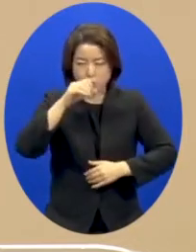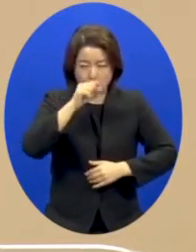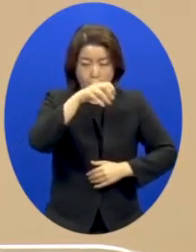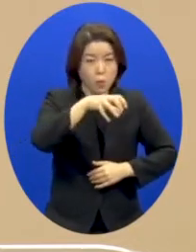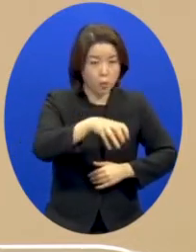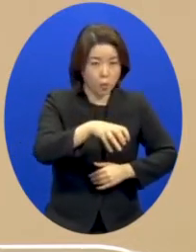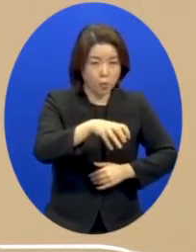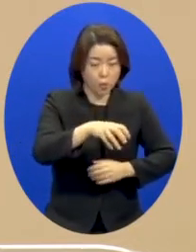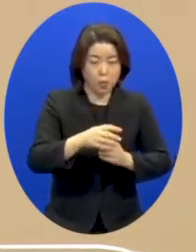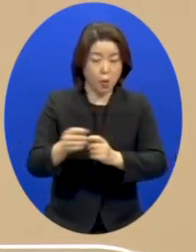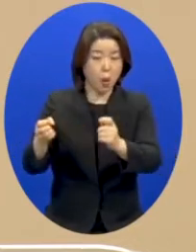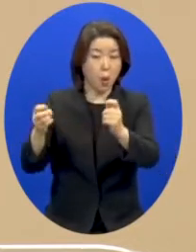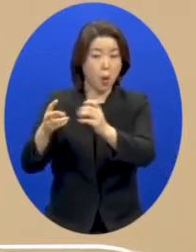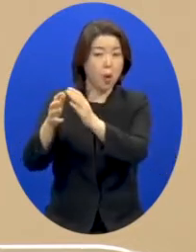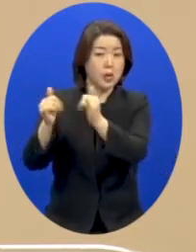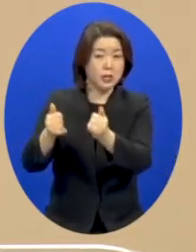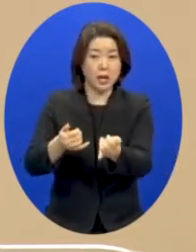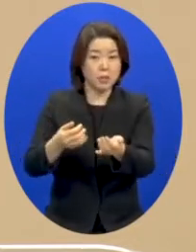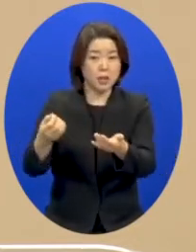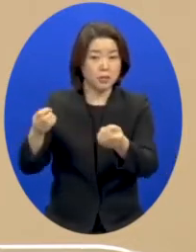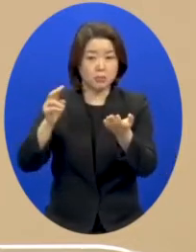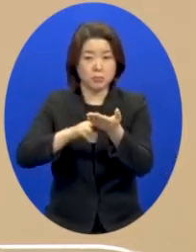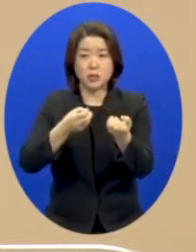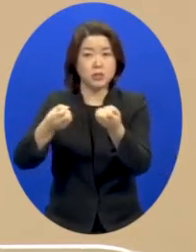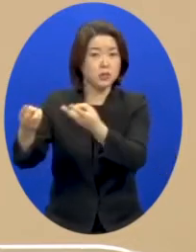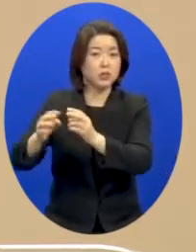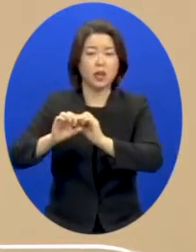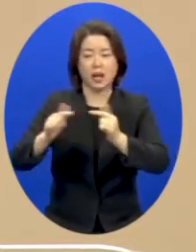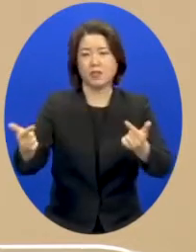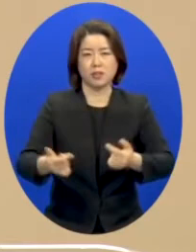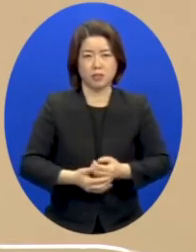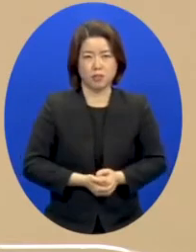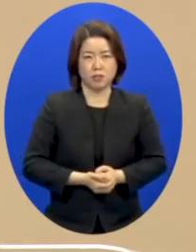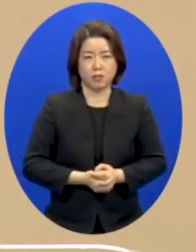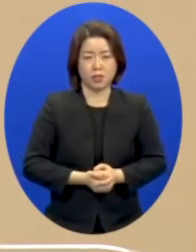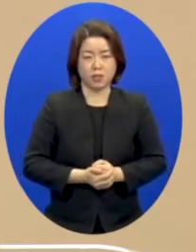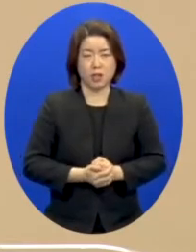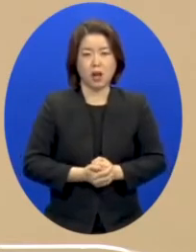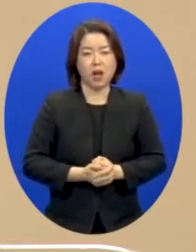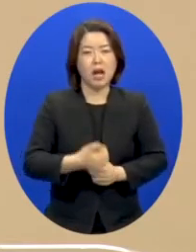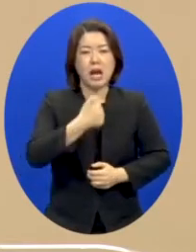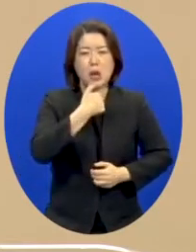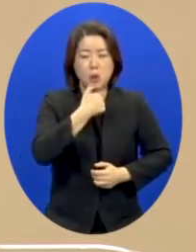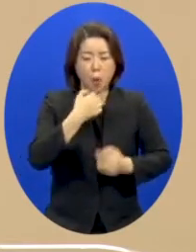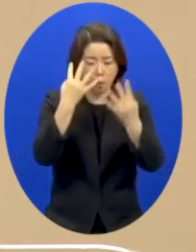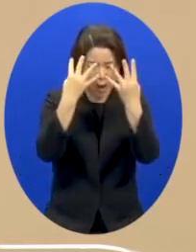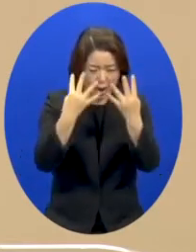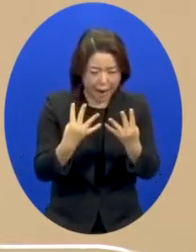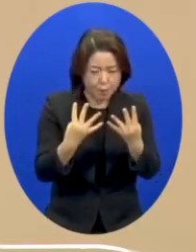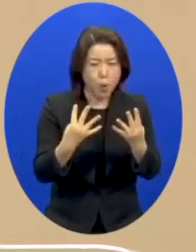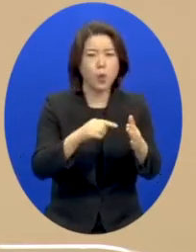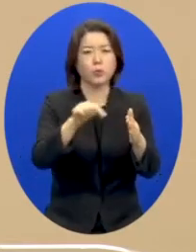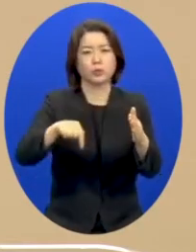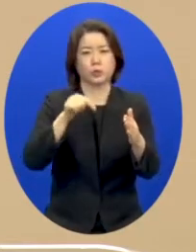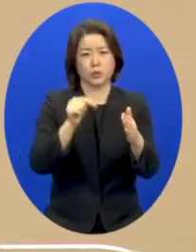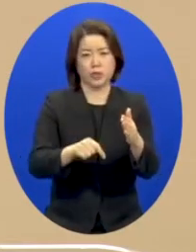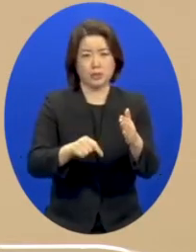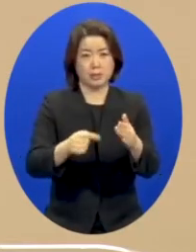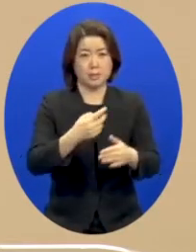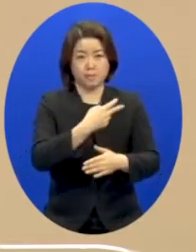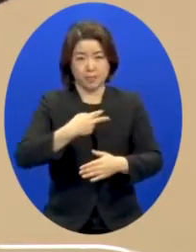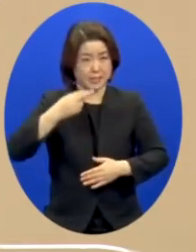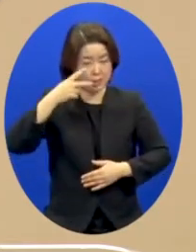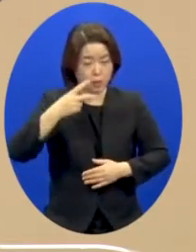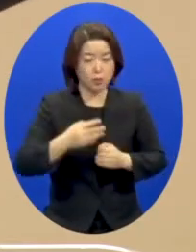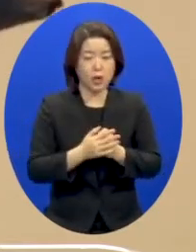골로새 교인들에게 사도 바울이 쓴 편지가 아닙니다. 로마 감옥에서 감옥에 있는 사도 바울이